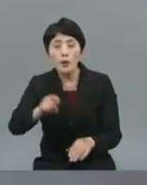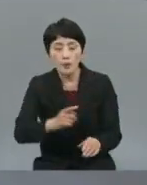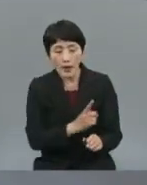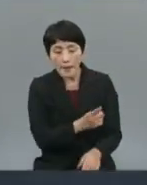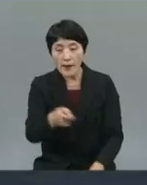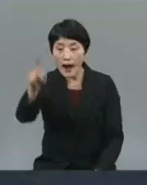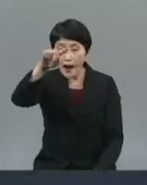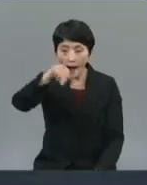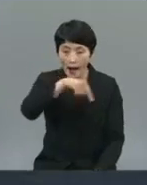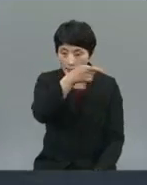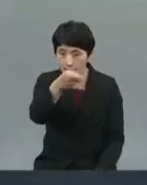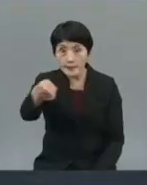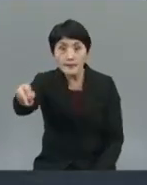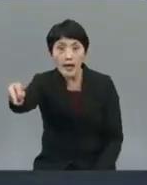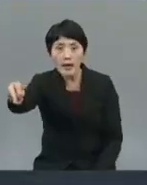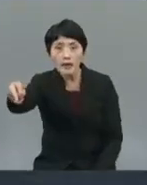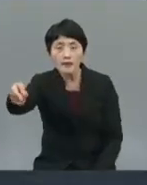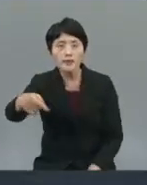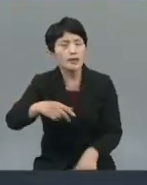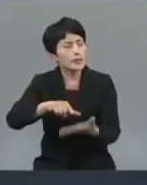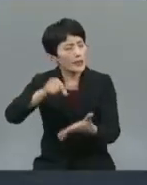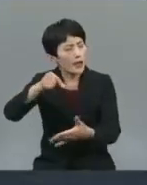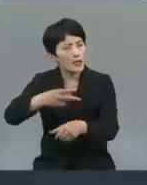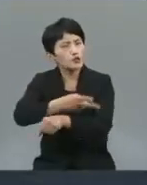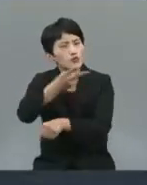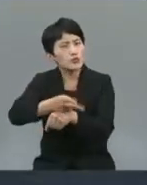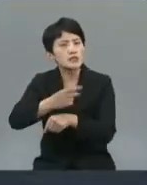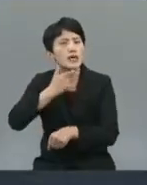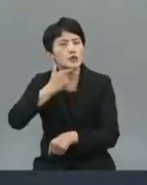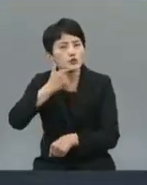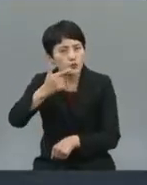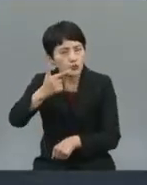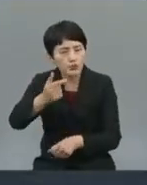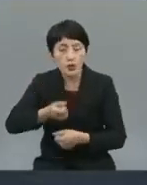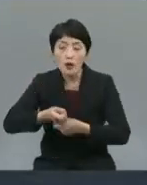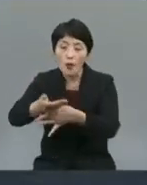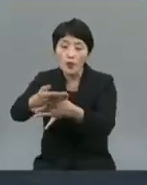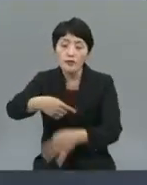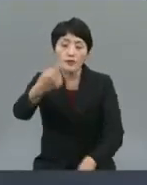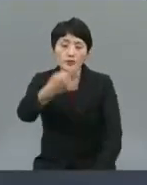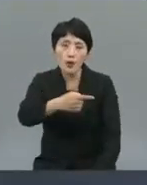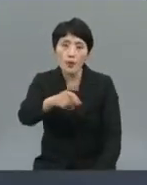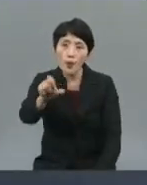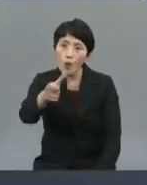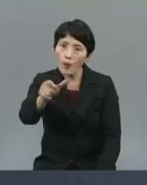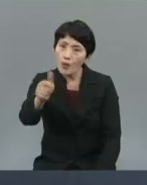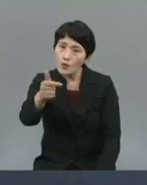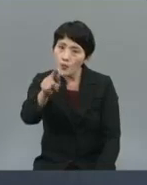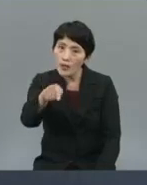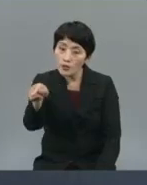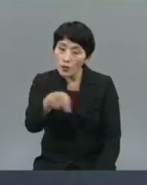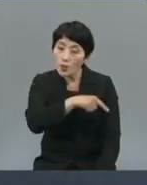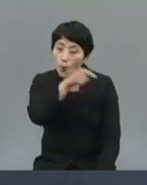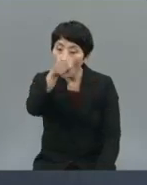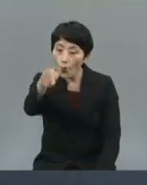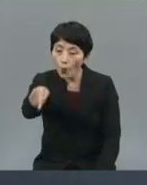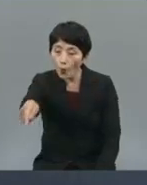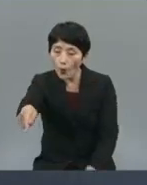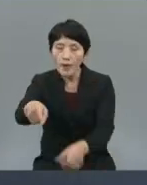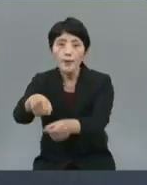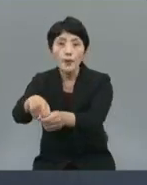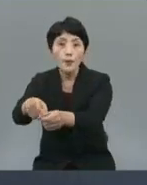韓国軍合同参謀本部は13日の定例会見で北韓による発表の内容について